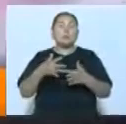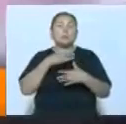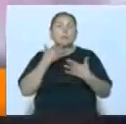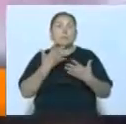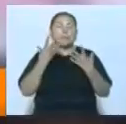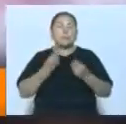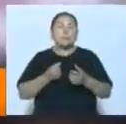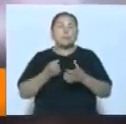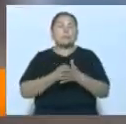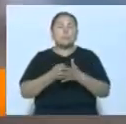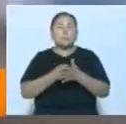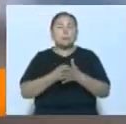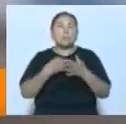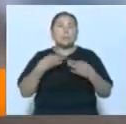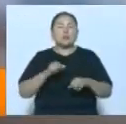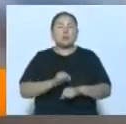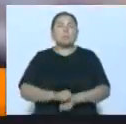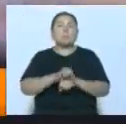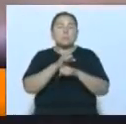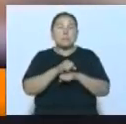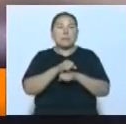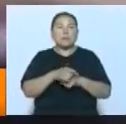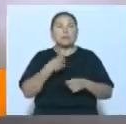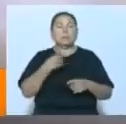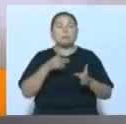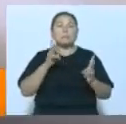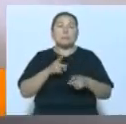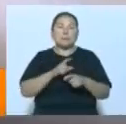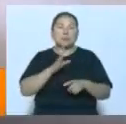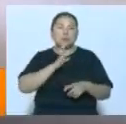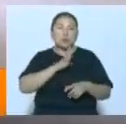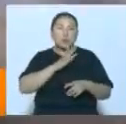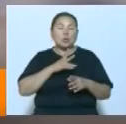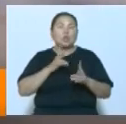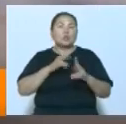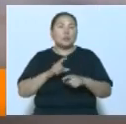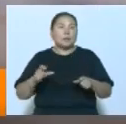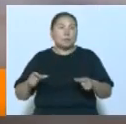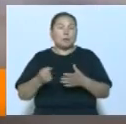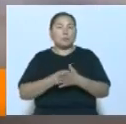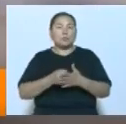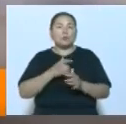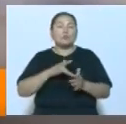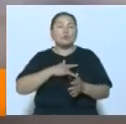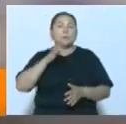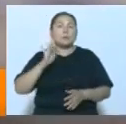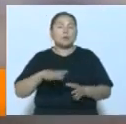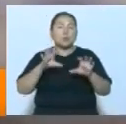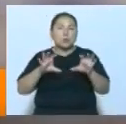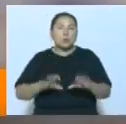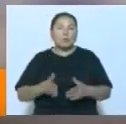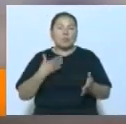у акимата разрешения на проведение митинга. По словам одной из пострадавших, жертвы намерены добиться ужесточения законов в